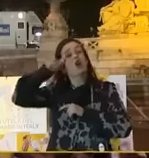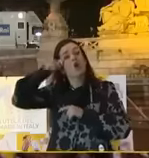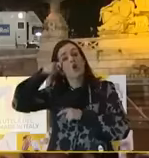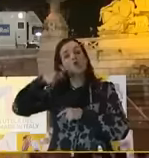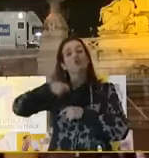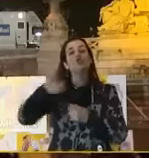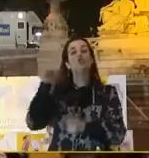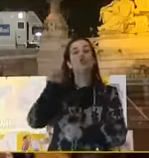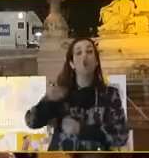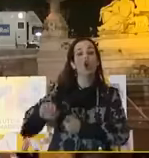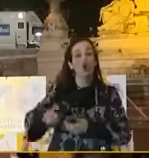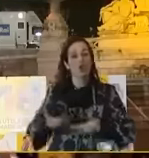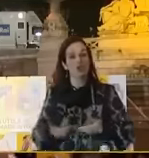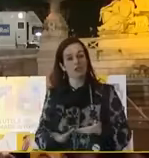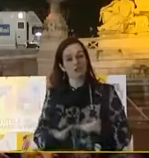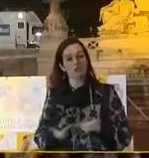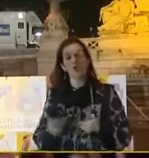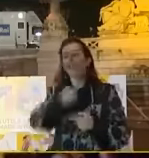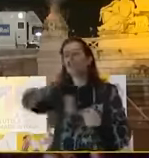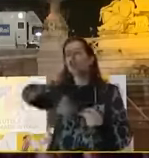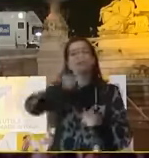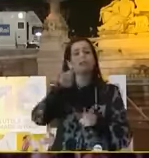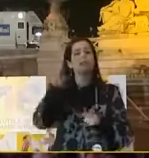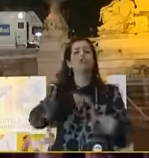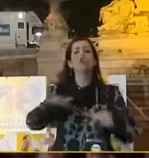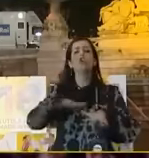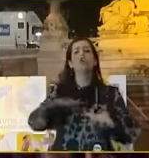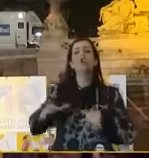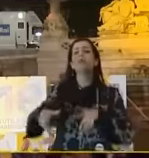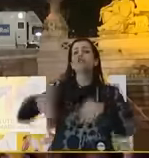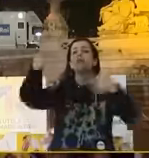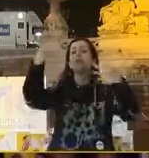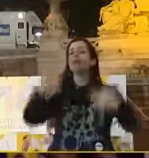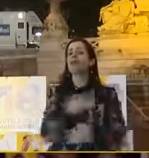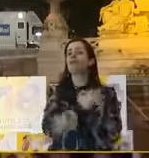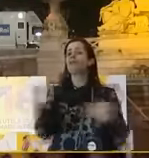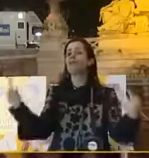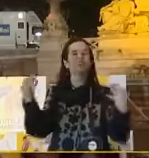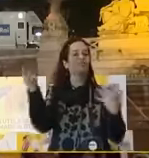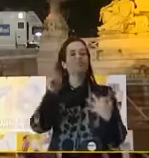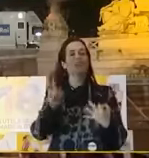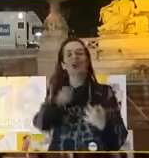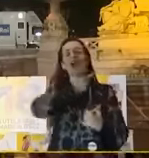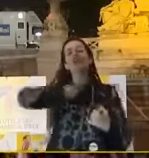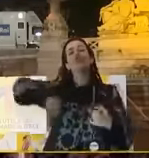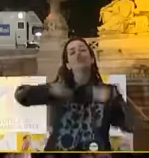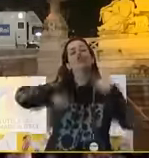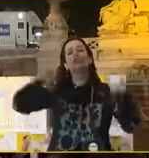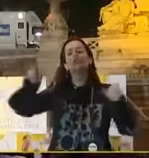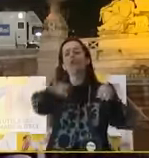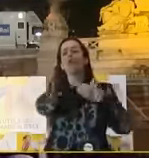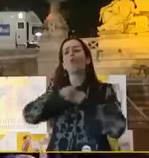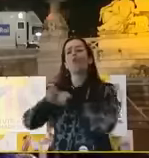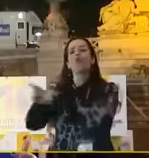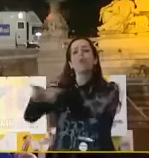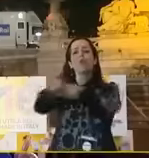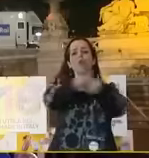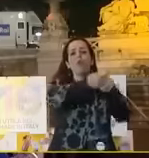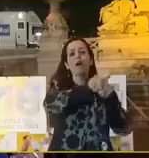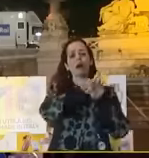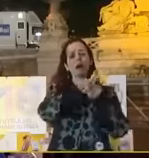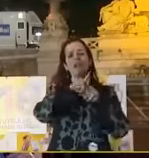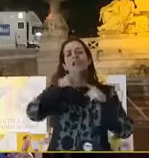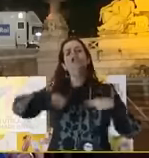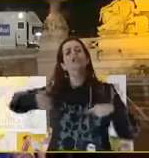perché questo movimento sia perfetto, guardate, noi non siamo perfetti. Siamo cittadini come tutti quanti voi, non siamo mica perfetti. Abbiamo tutti i